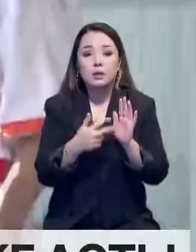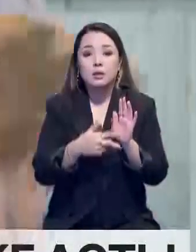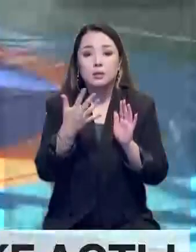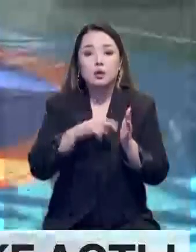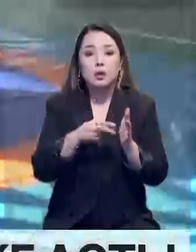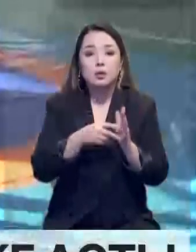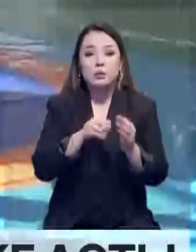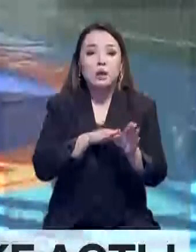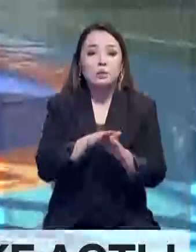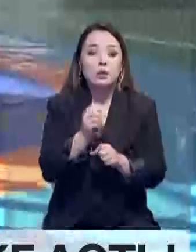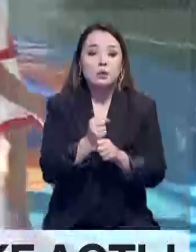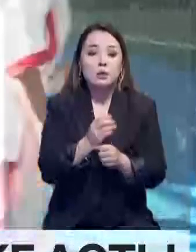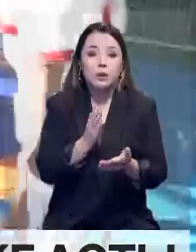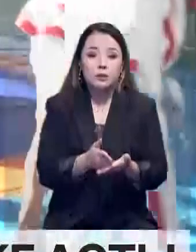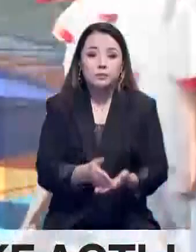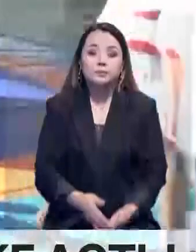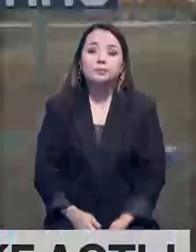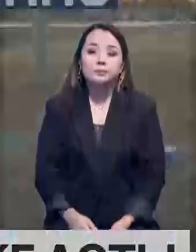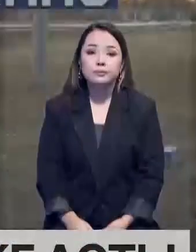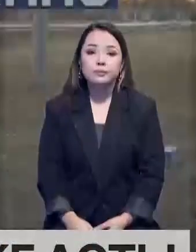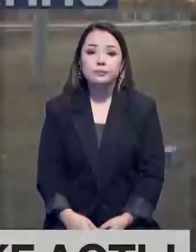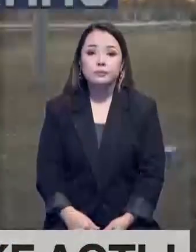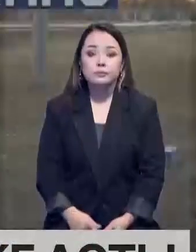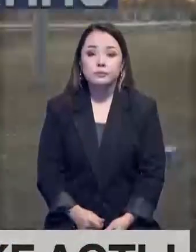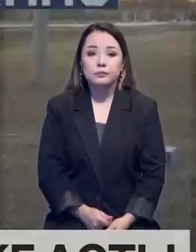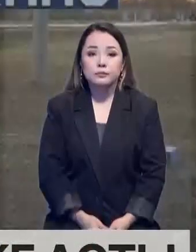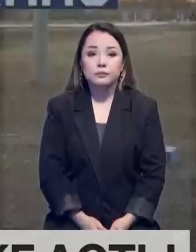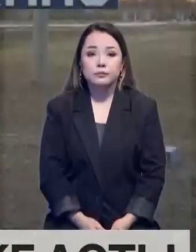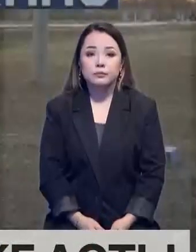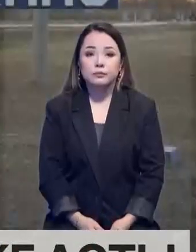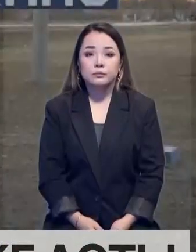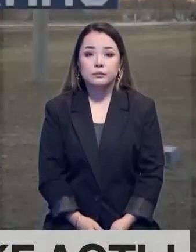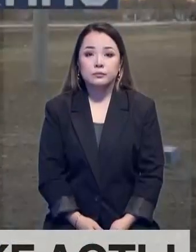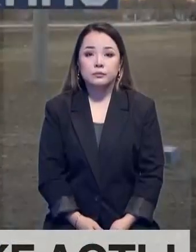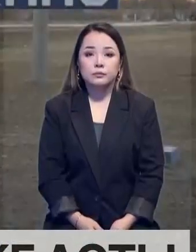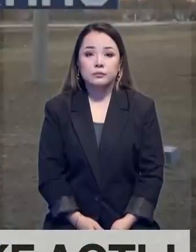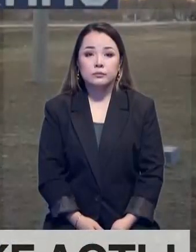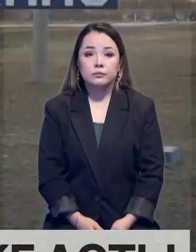іске асырылды. Ақмарал Есімханова және Марат Игіліков, Хабар 24, Павлодар.